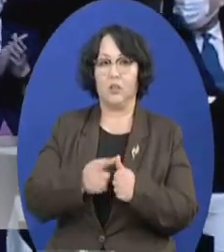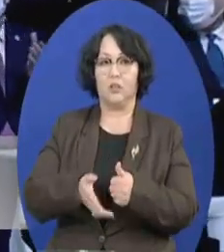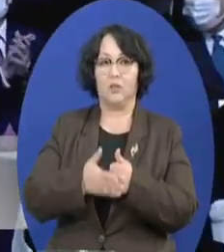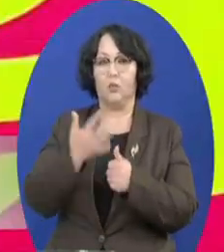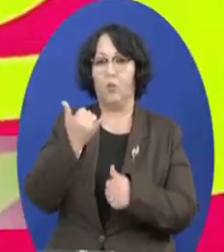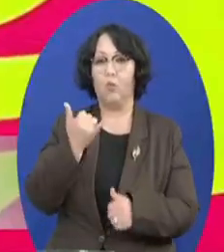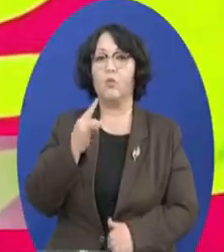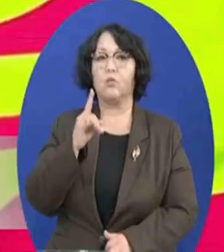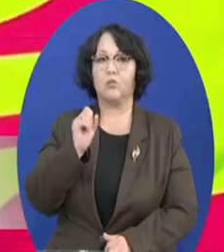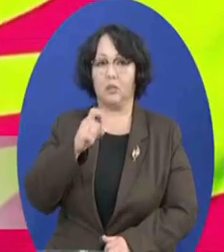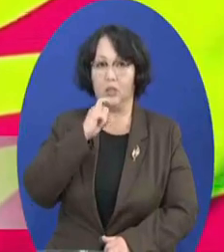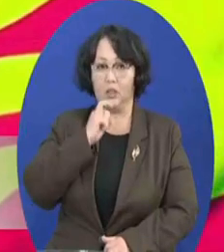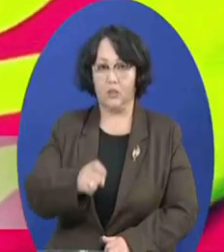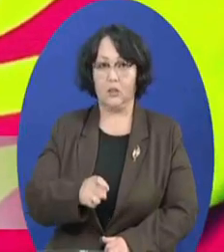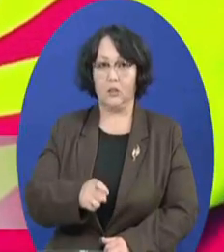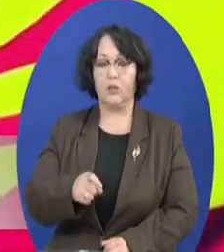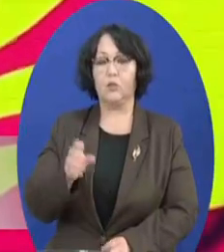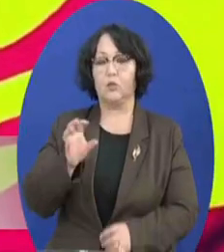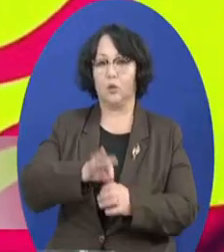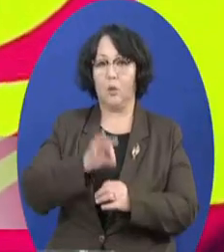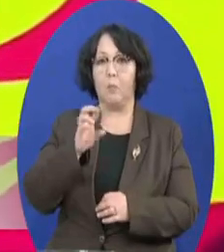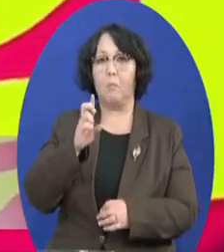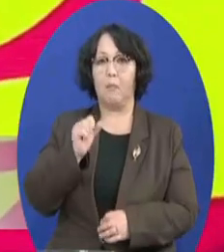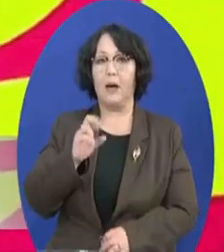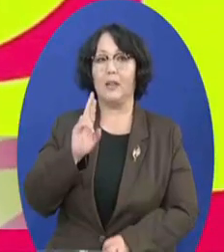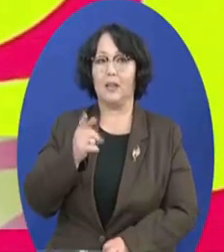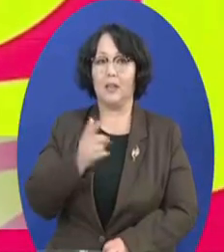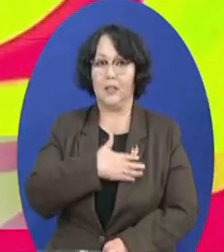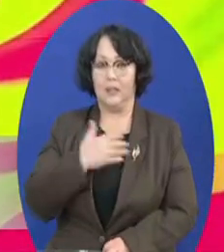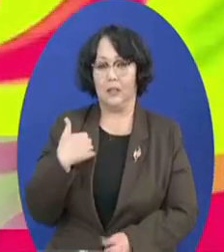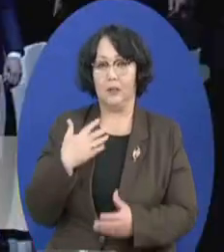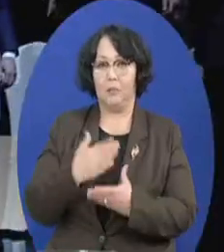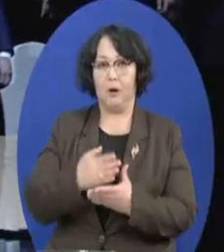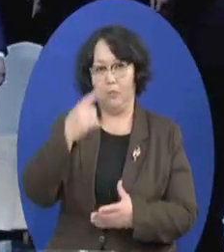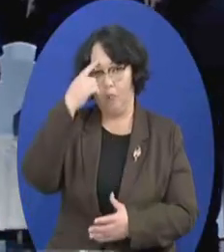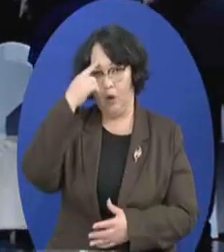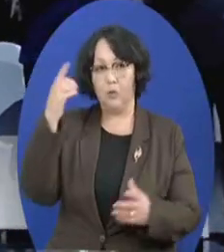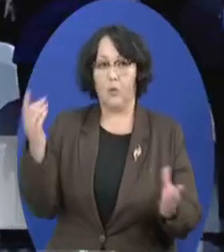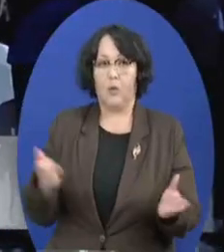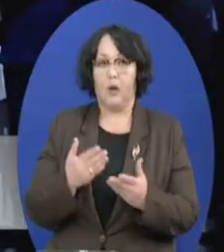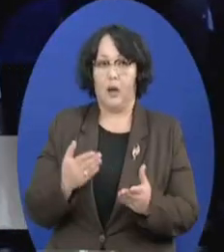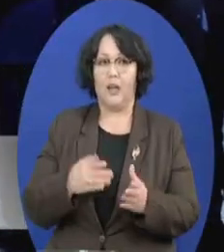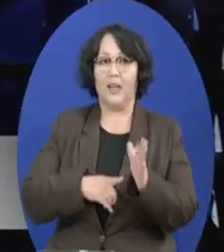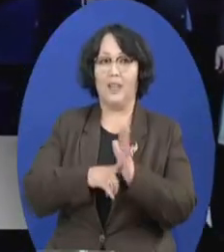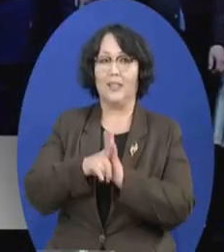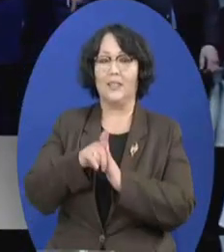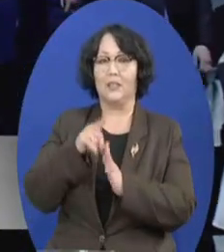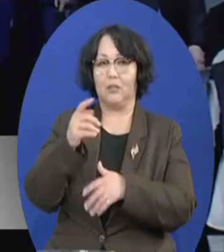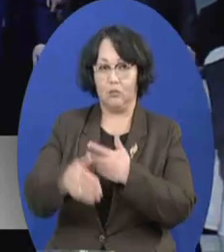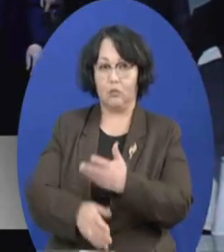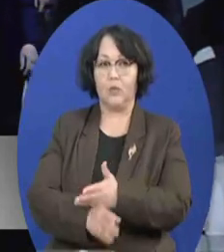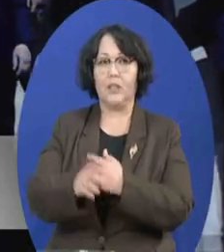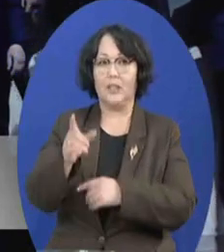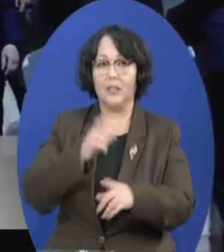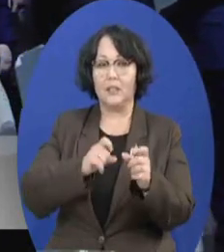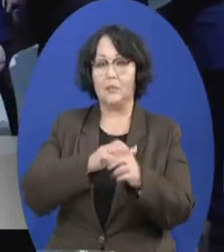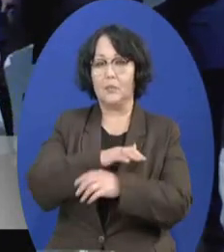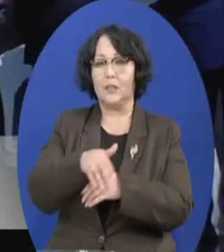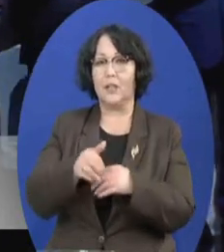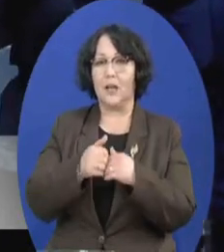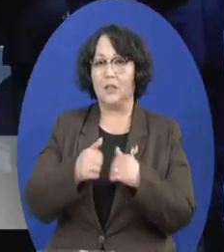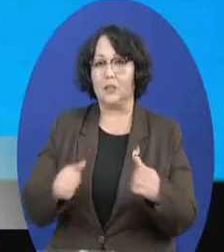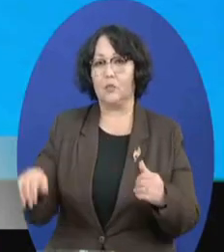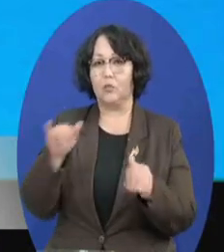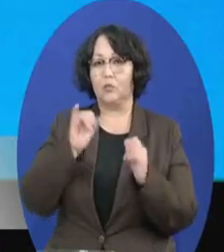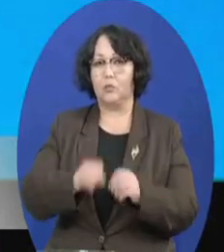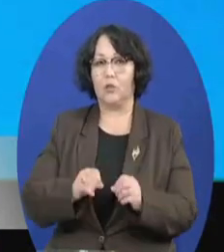онцолж байлаа. Тиймээс энэ удаагийн сонгуульд баялагтай эзэн Монгол уриаг дэвшүүлжээ. Эхэлснээ дуусгаж эдийн засгийн хараат ус Монгол орныг